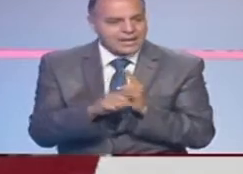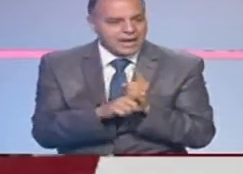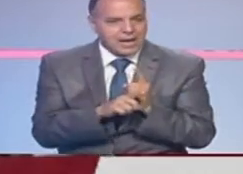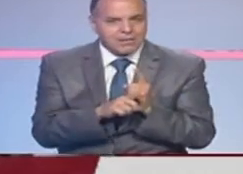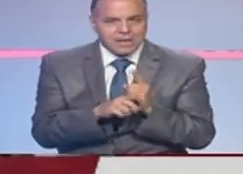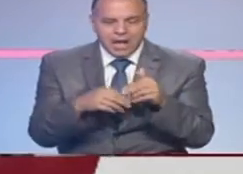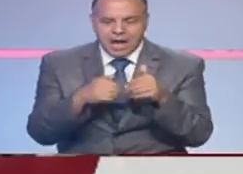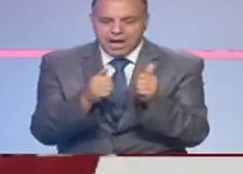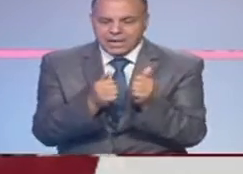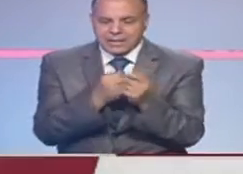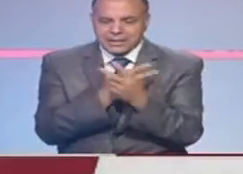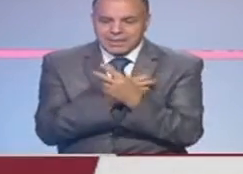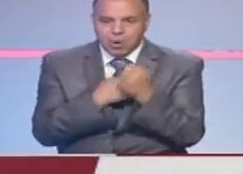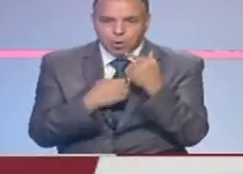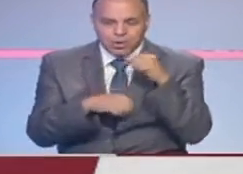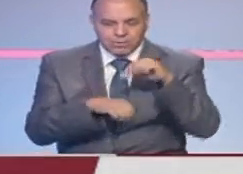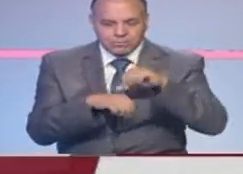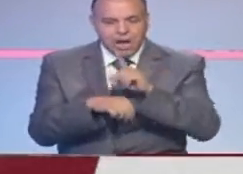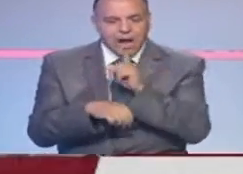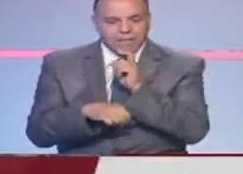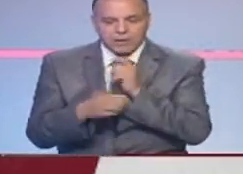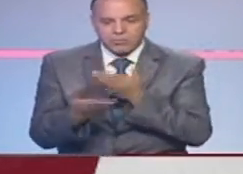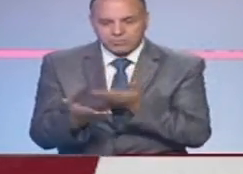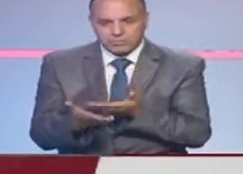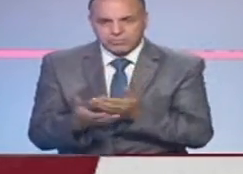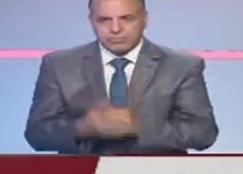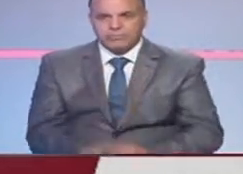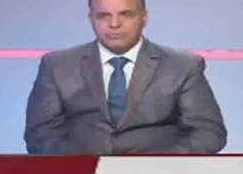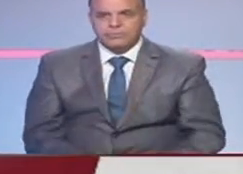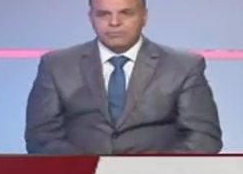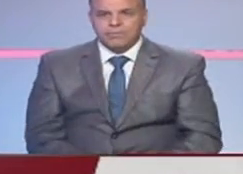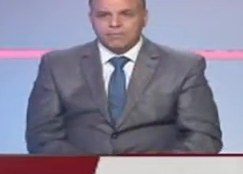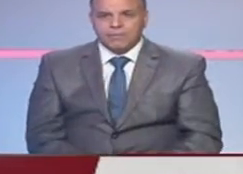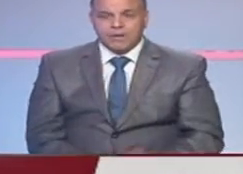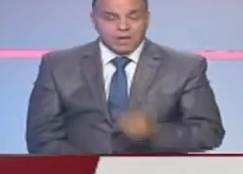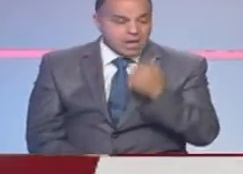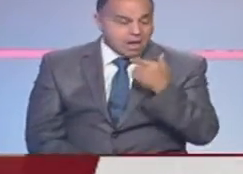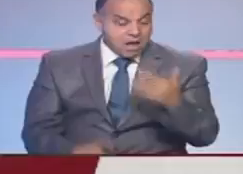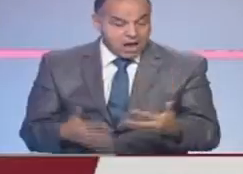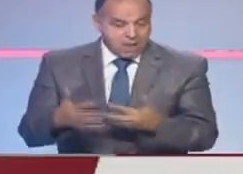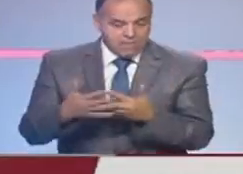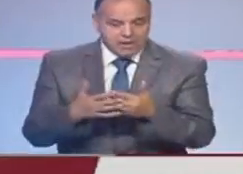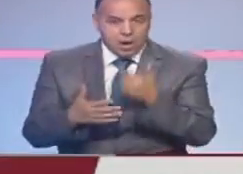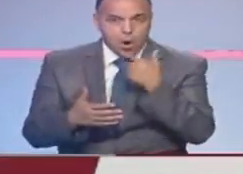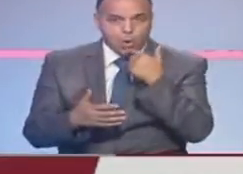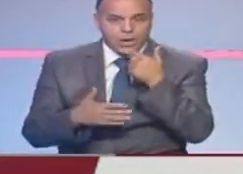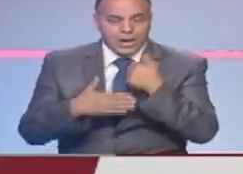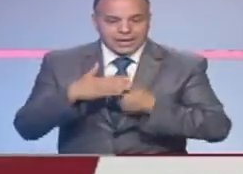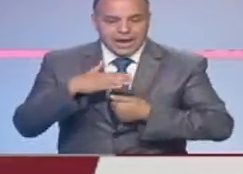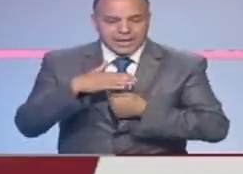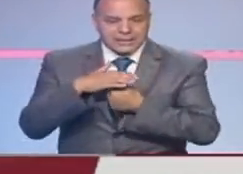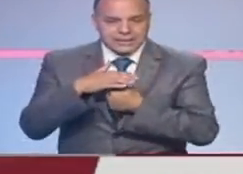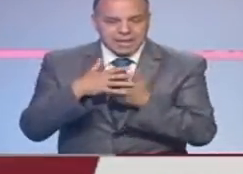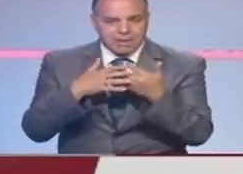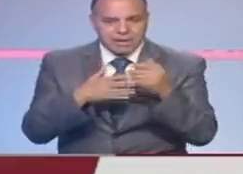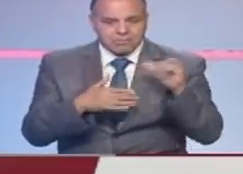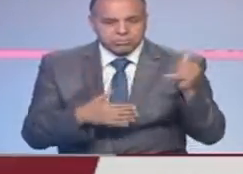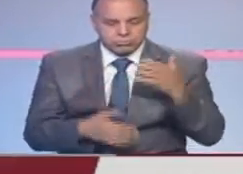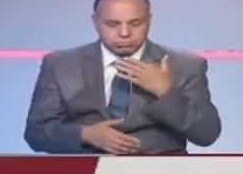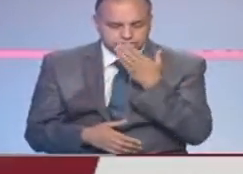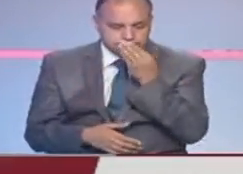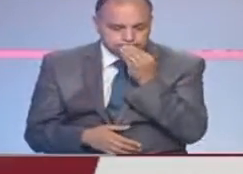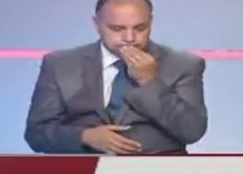وفد حركه طالبان في العاصمه القطريه وفي الولايات المتحده خرج الرئيس وبعيدا عن صمته